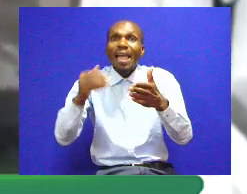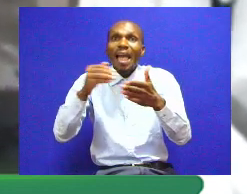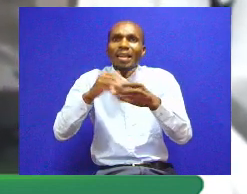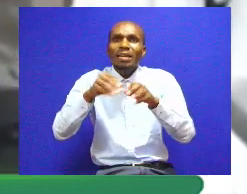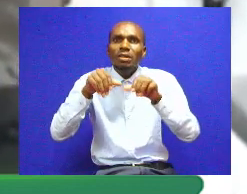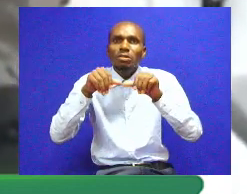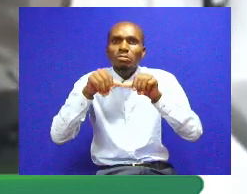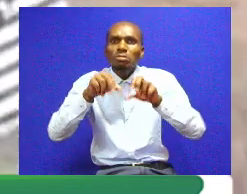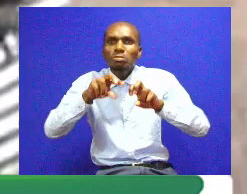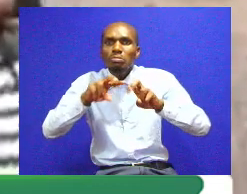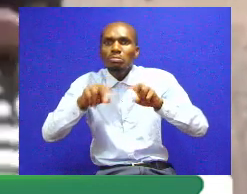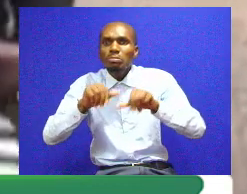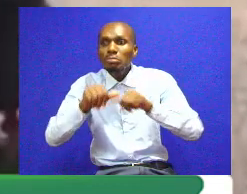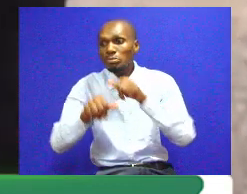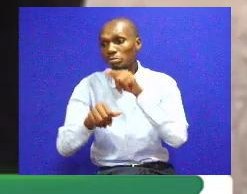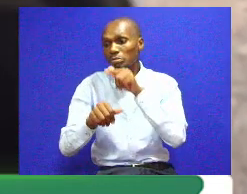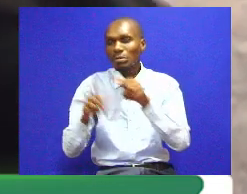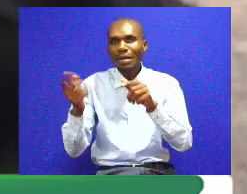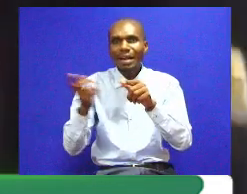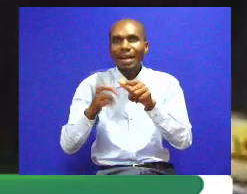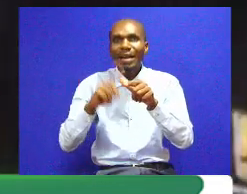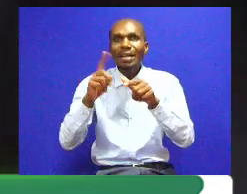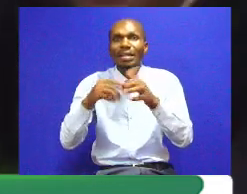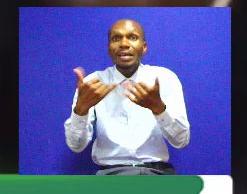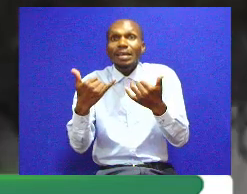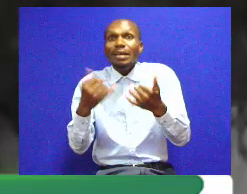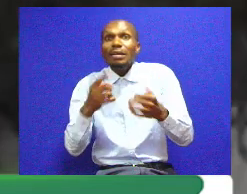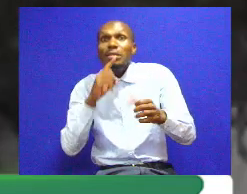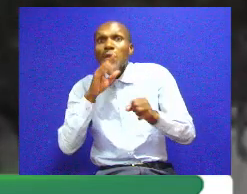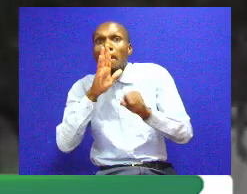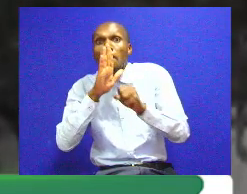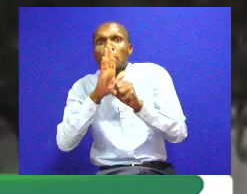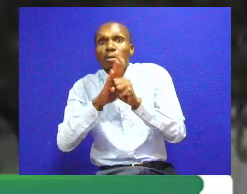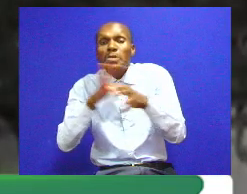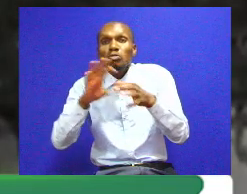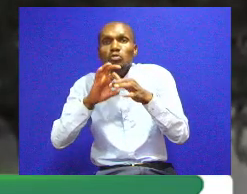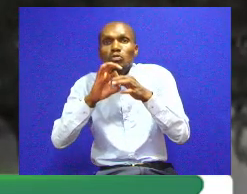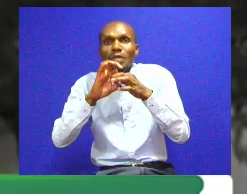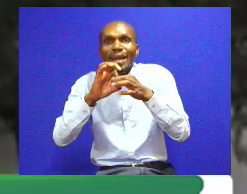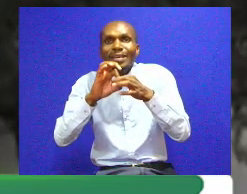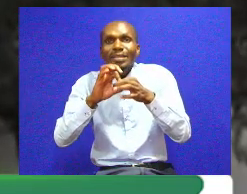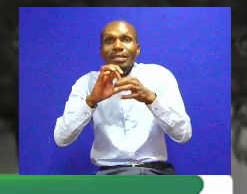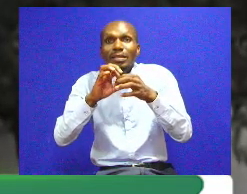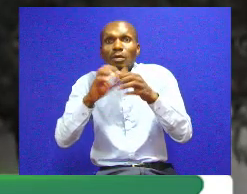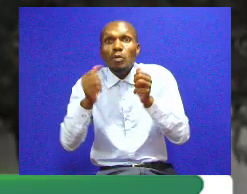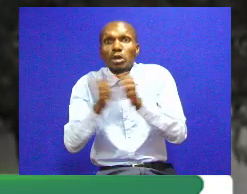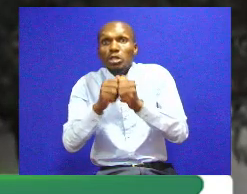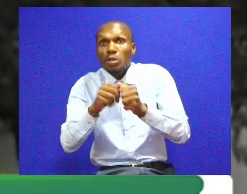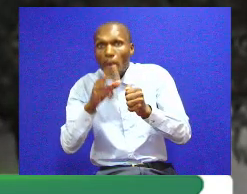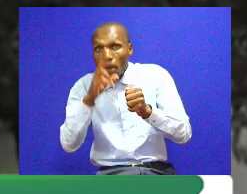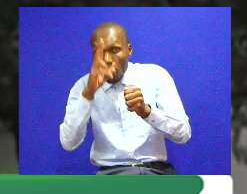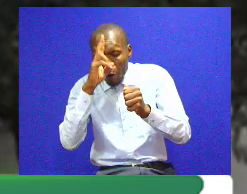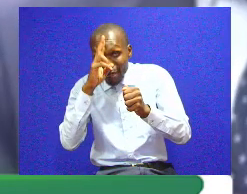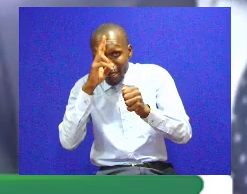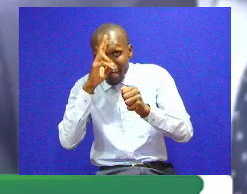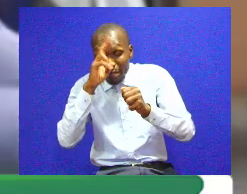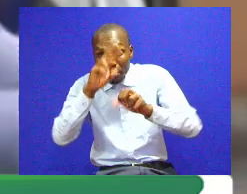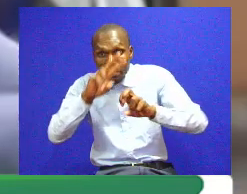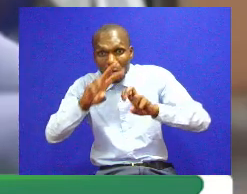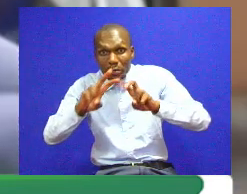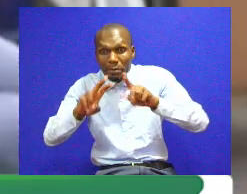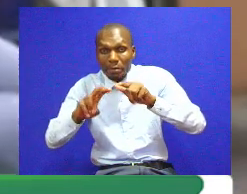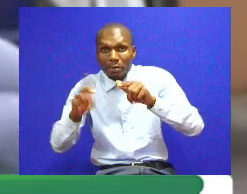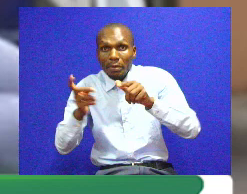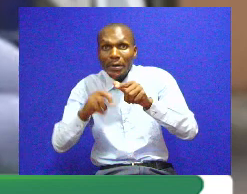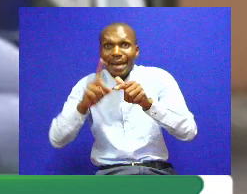genreta nubu tukigoro yengane yu aseba lire ira yogo chikubwete na nanensemo ya wanya nyimbo asogo tuka engane yu.